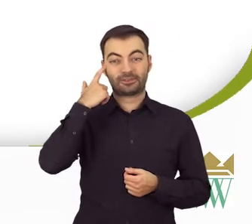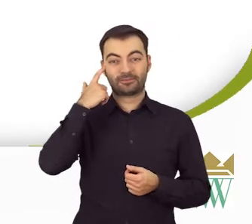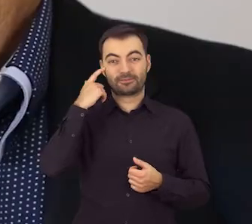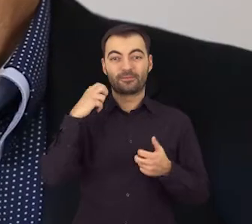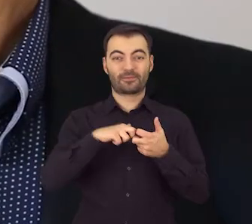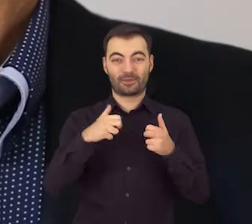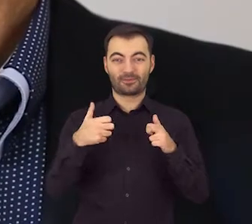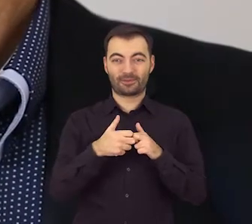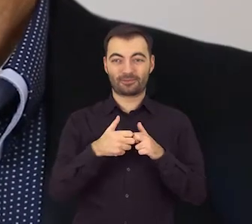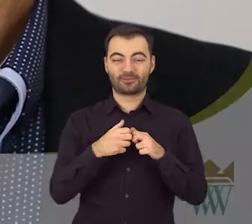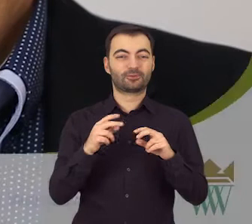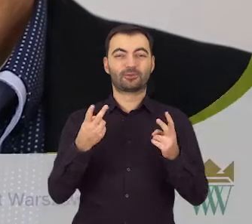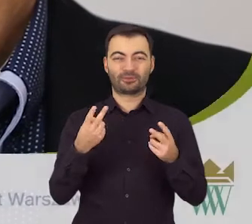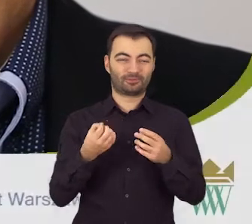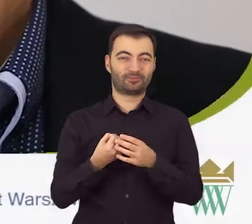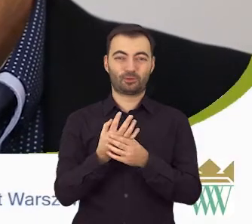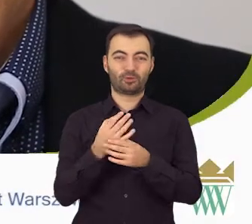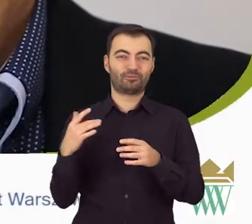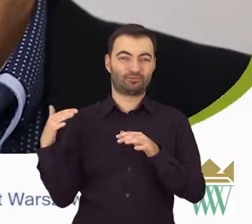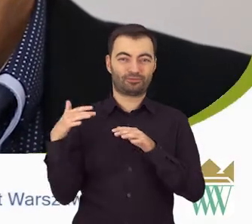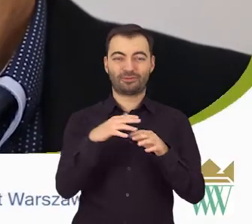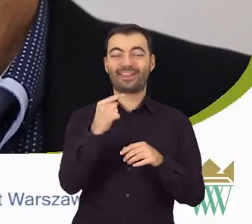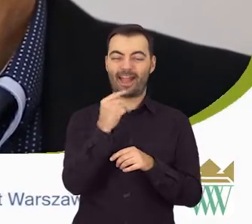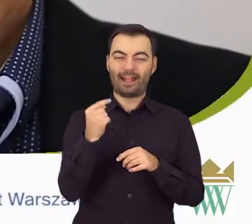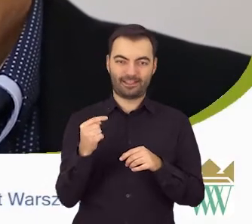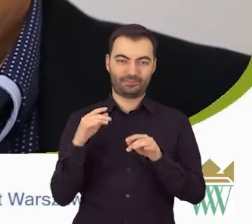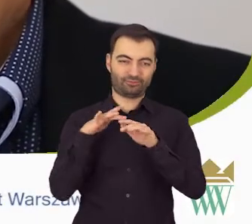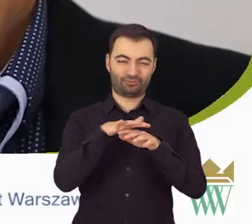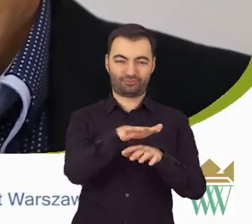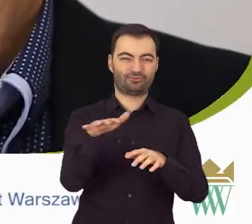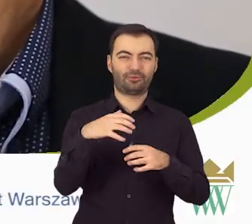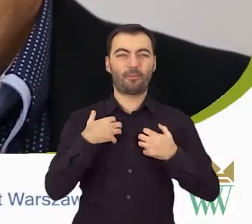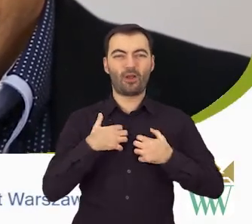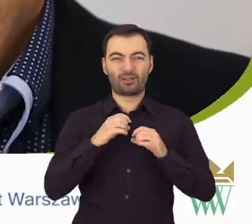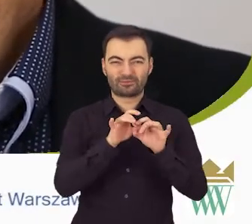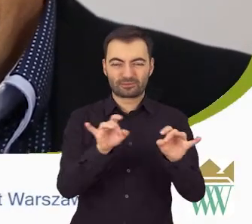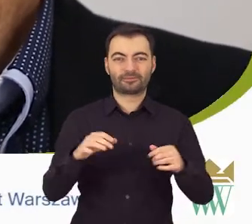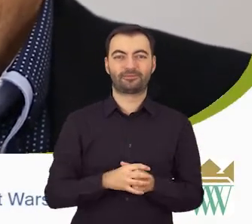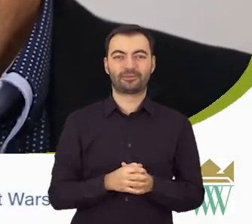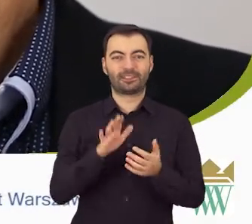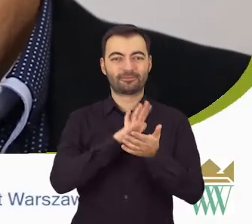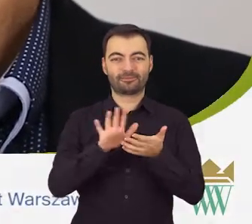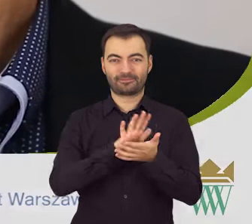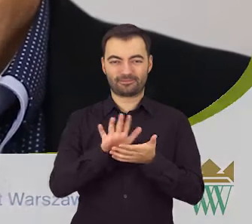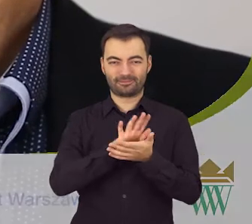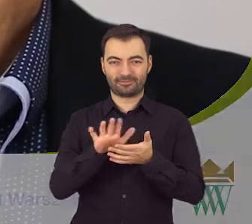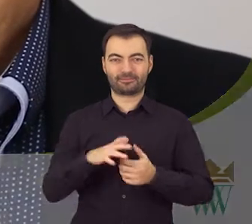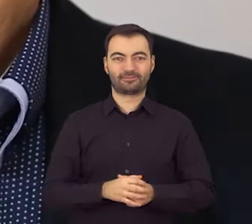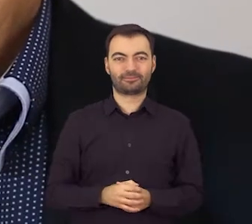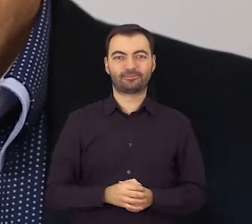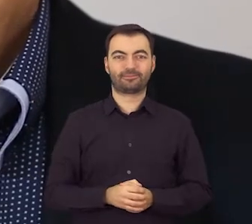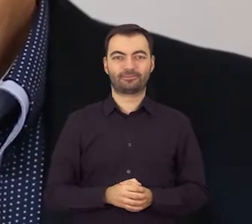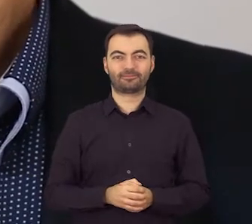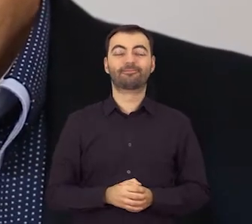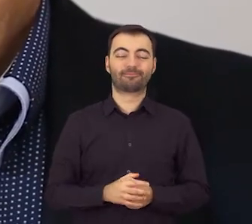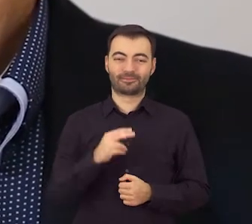źródłem tej ogromnej i różnorodności, ale negatywnej różnorodności mikrobiologicznej i zanieczyszczenia